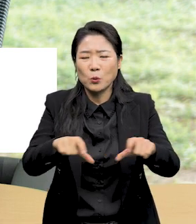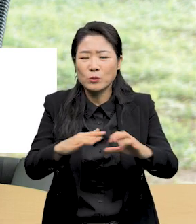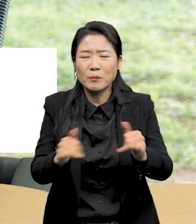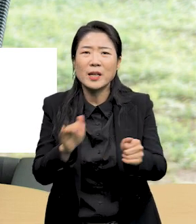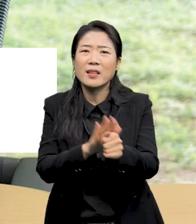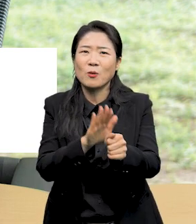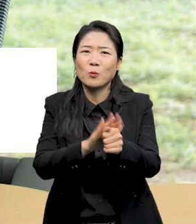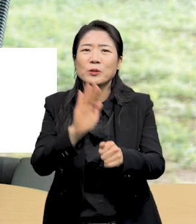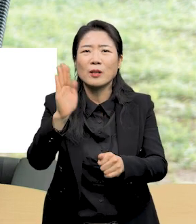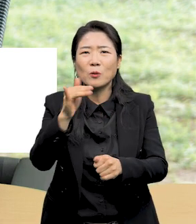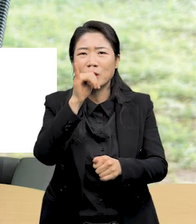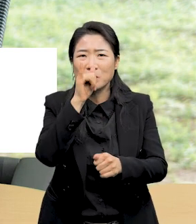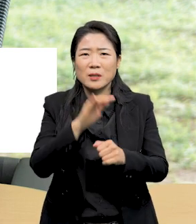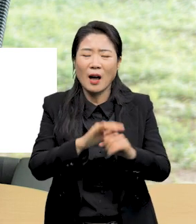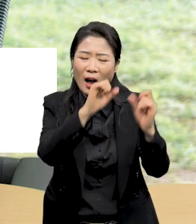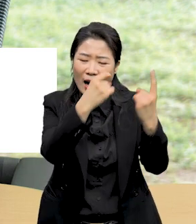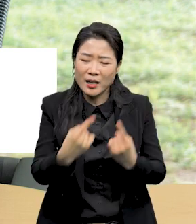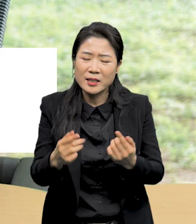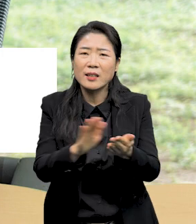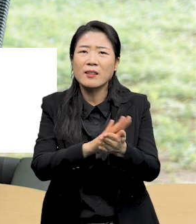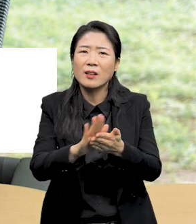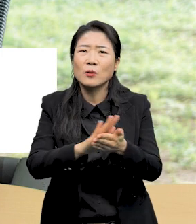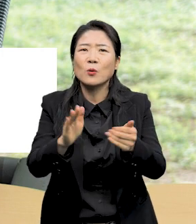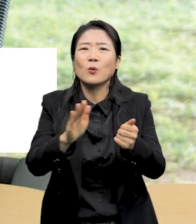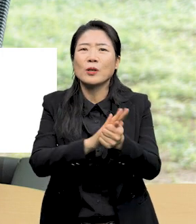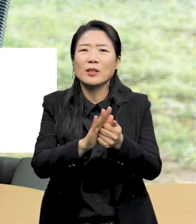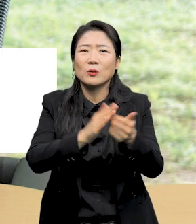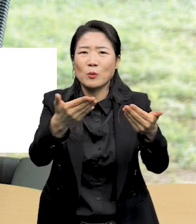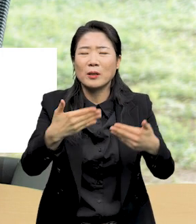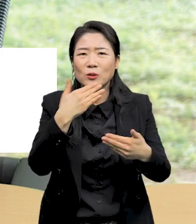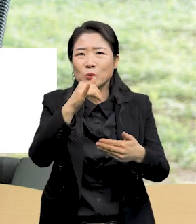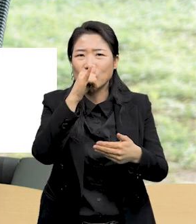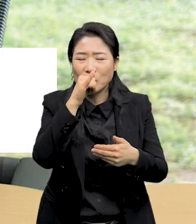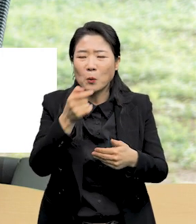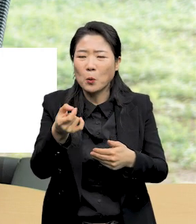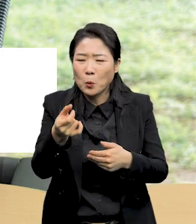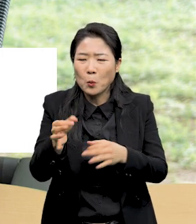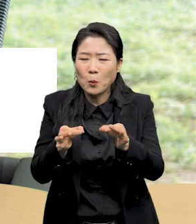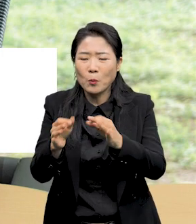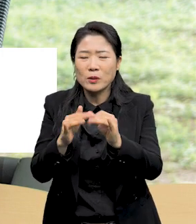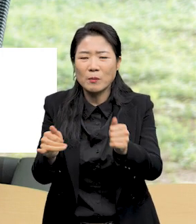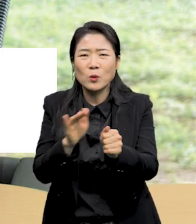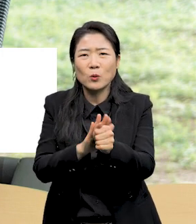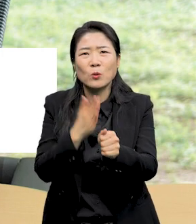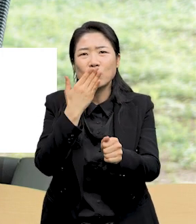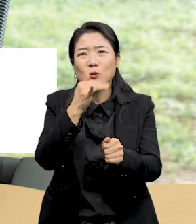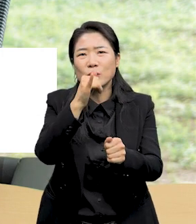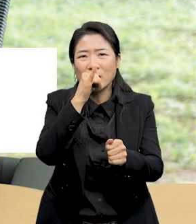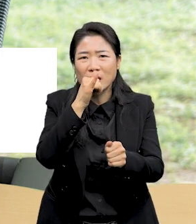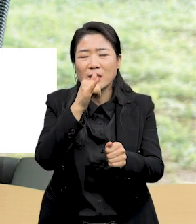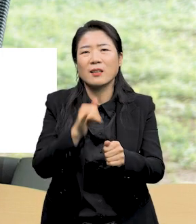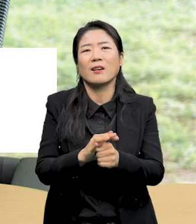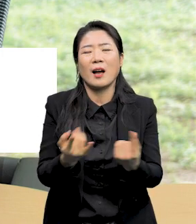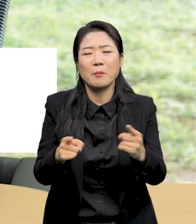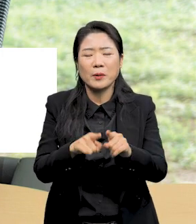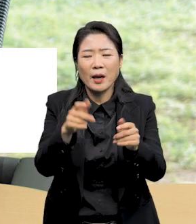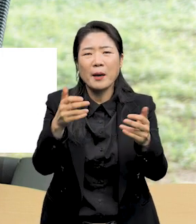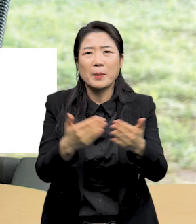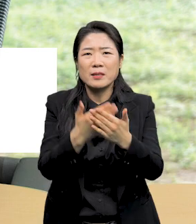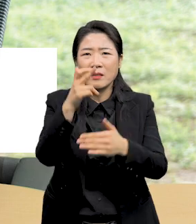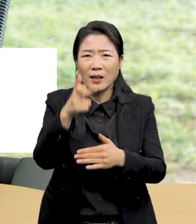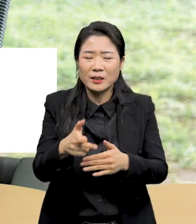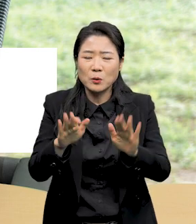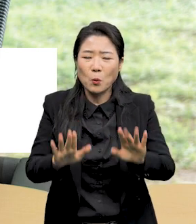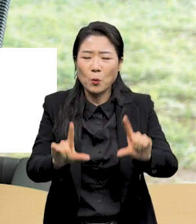버팀목이 되어주고 있습니다 할인 혜택도 받을 수 있고 지역 소상공인도 돕는 광주 상생 카드를 올해에도